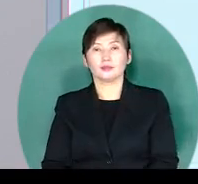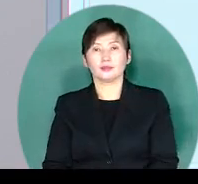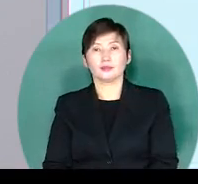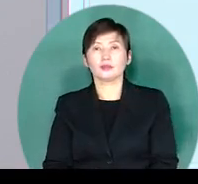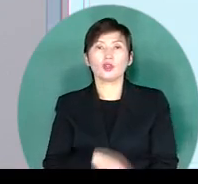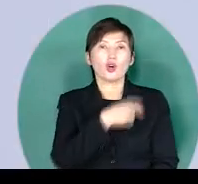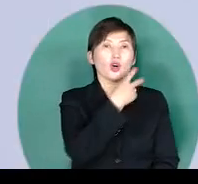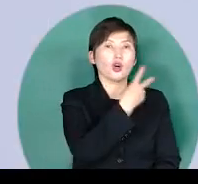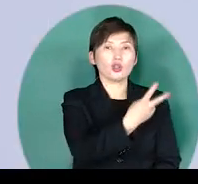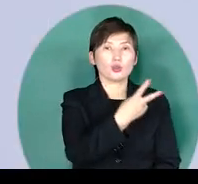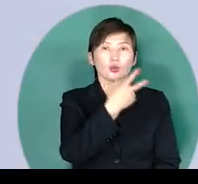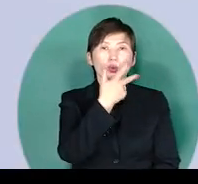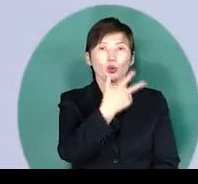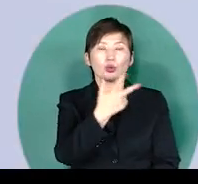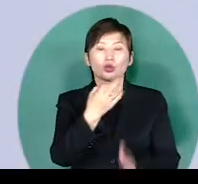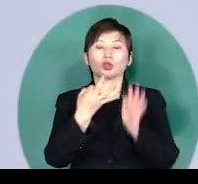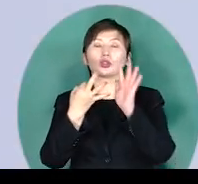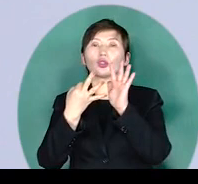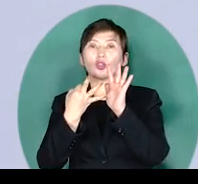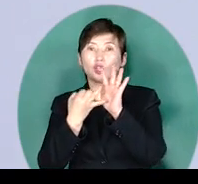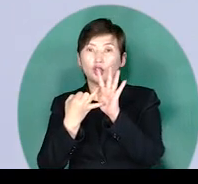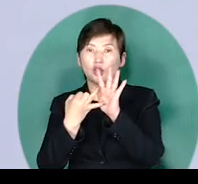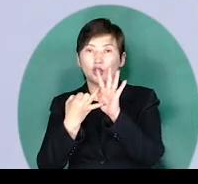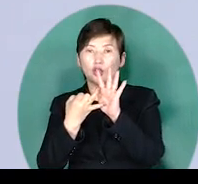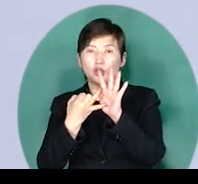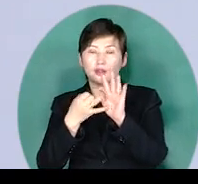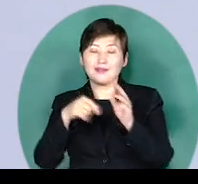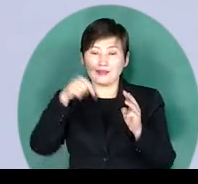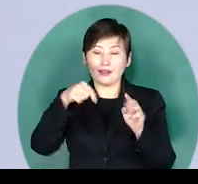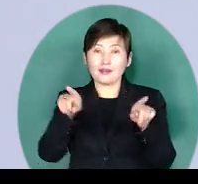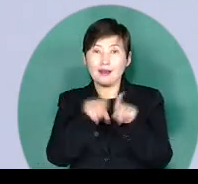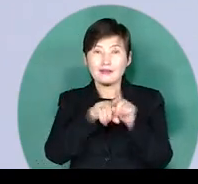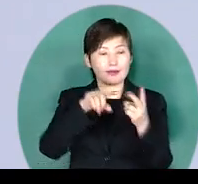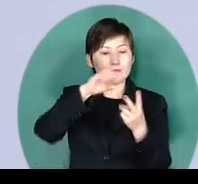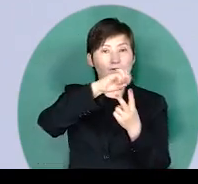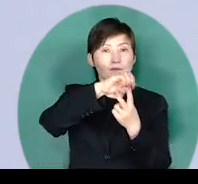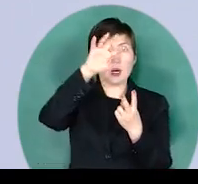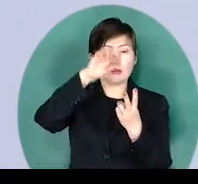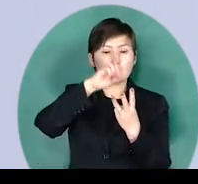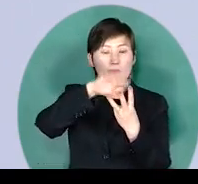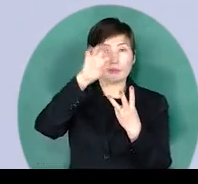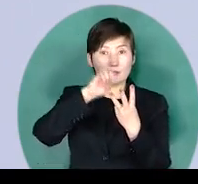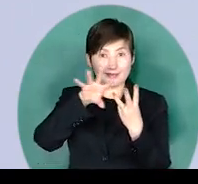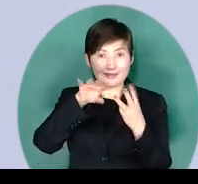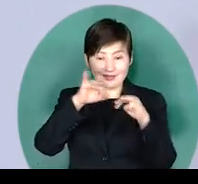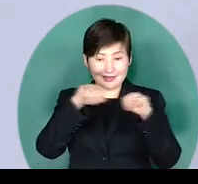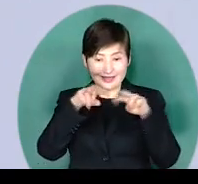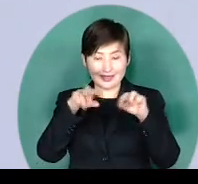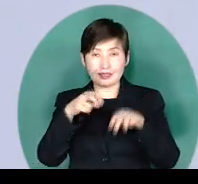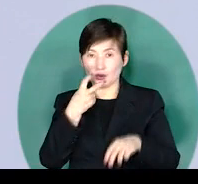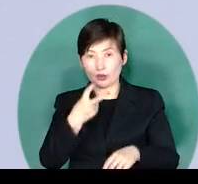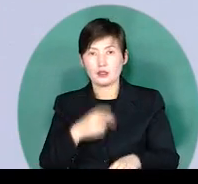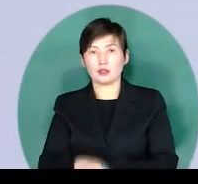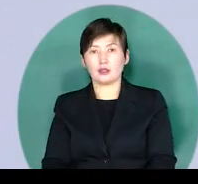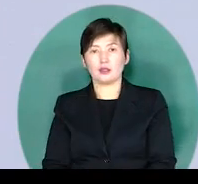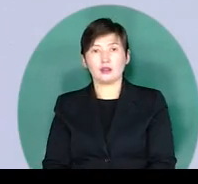нь 237 гэдэг тоо байлаа гэж бодъё. Төвнийг орны нэмэгдхүний нийлбэр хэлбэрээр хэрхэн яаж бичгээ бүгдээрээ харцгаая. За,